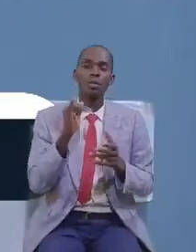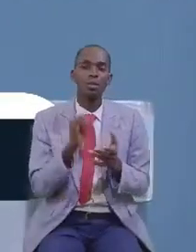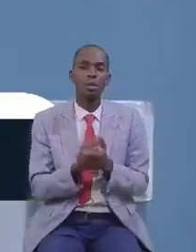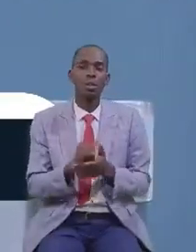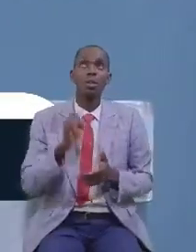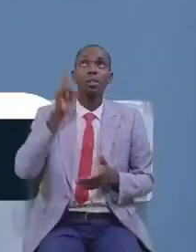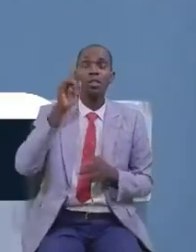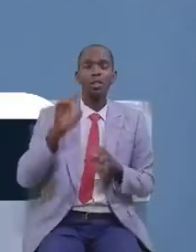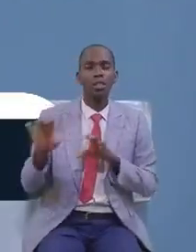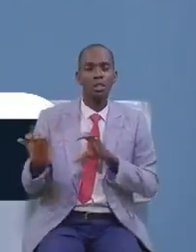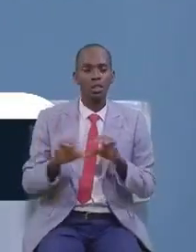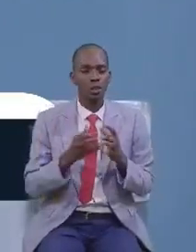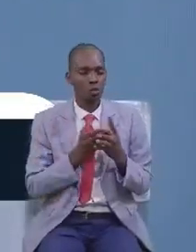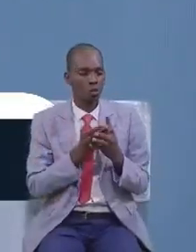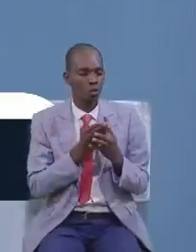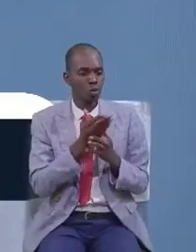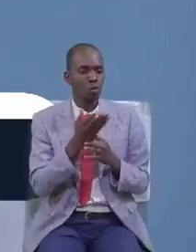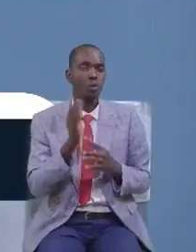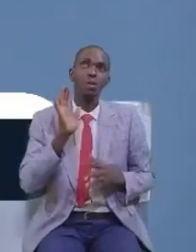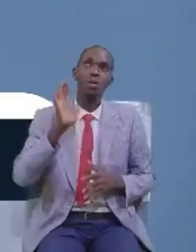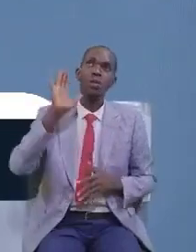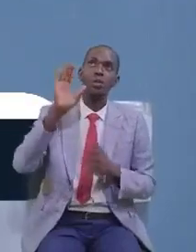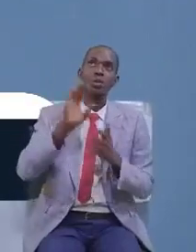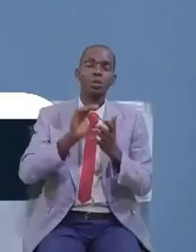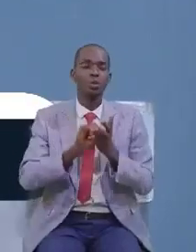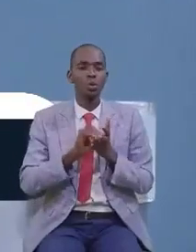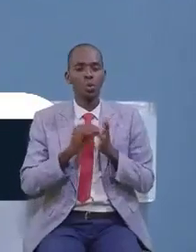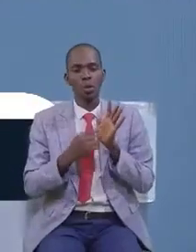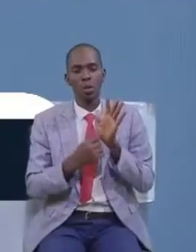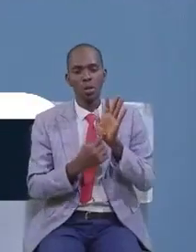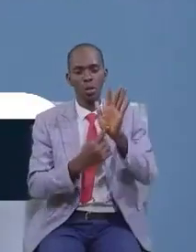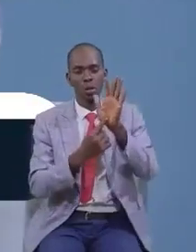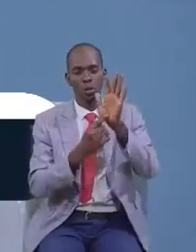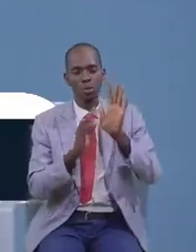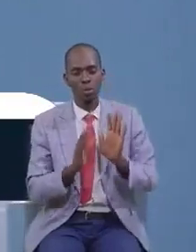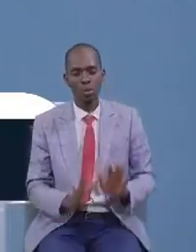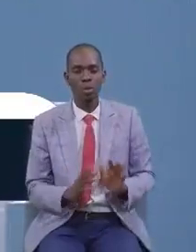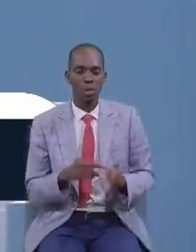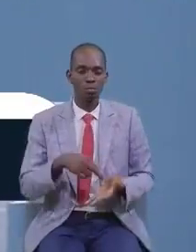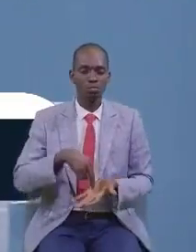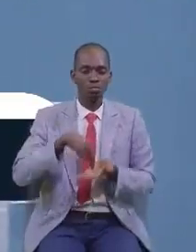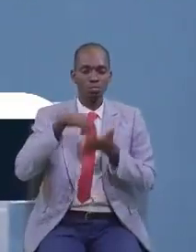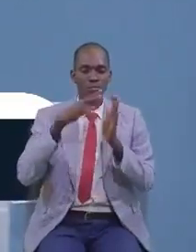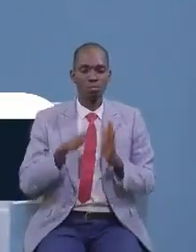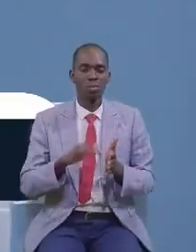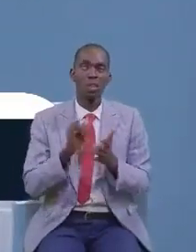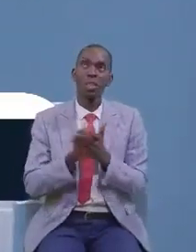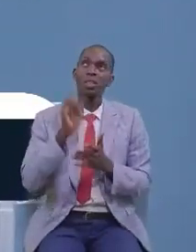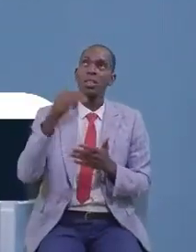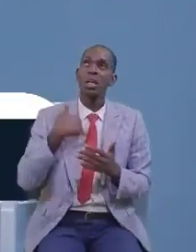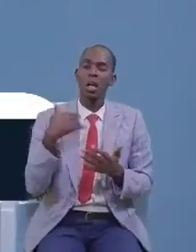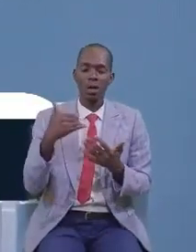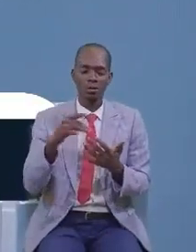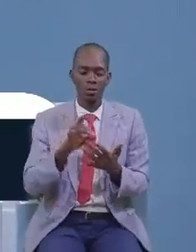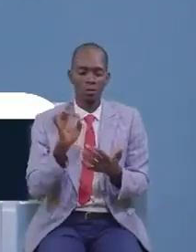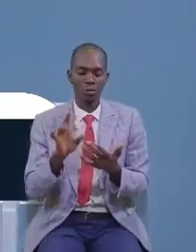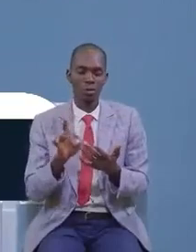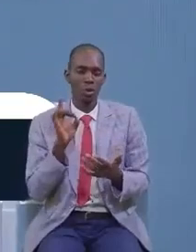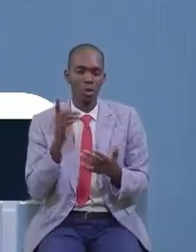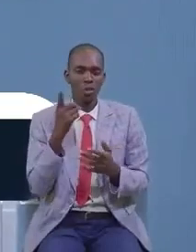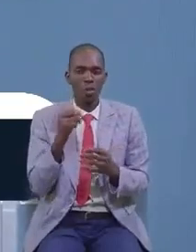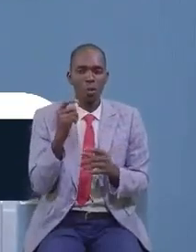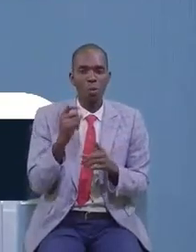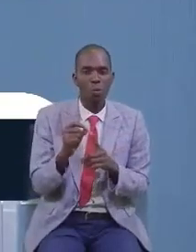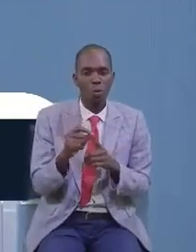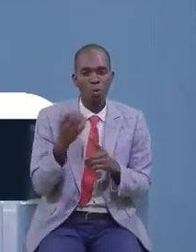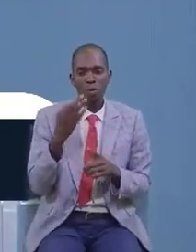through those ambassadors that he had chosen. ఆయన ఏర్పరచుకున్న రాయబారుల ద్వారా ఆయన చేసిన కార్యాలవి. The word of the